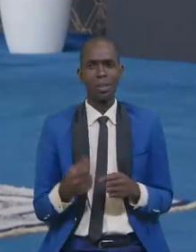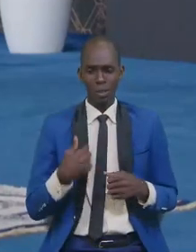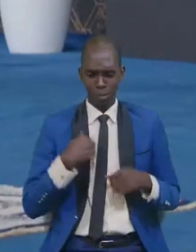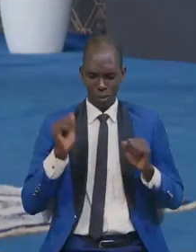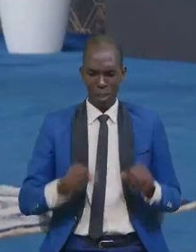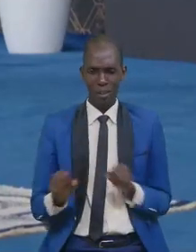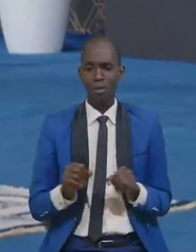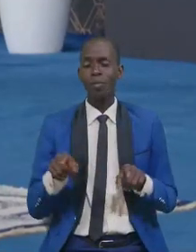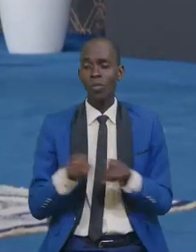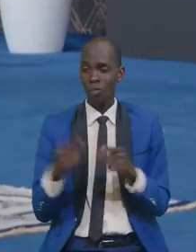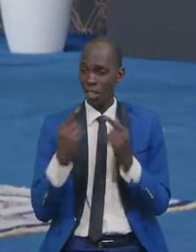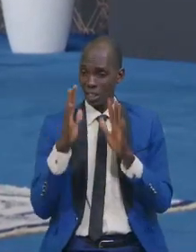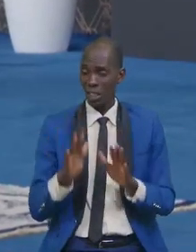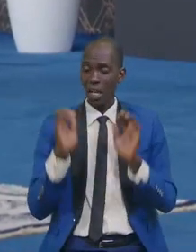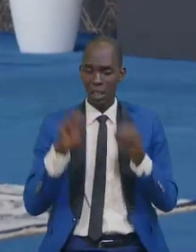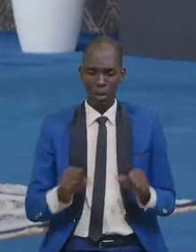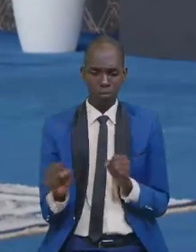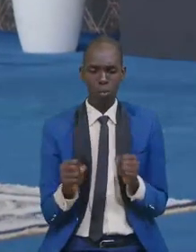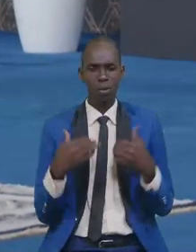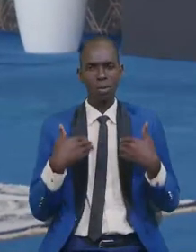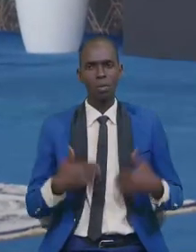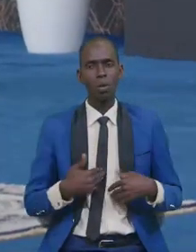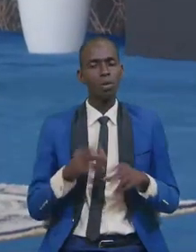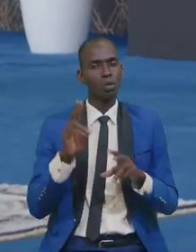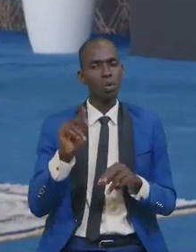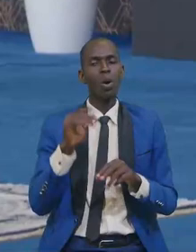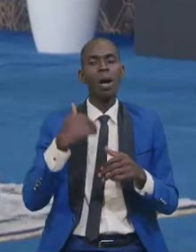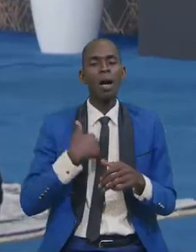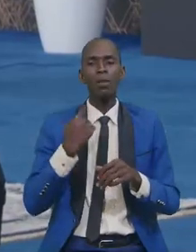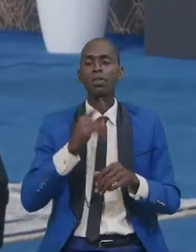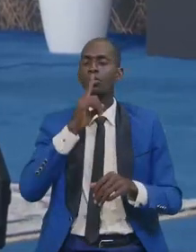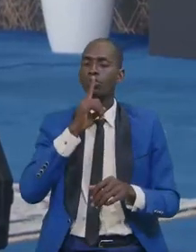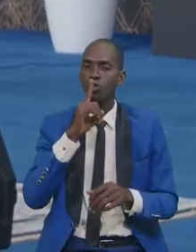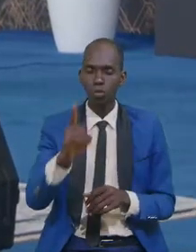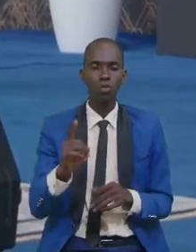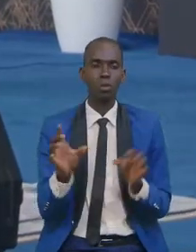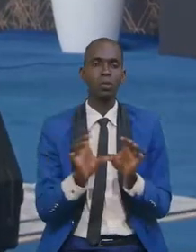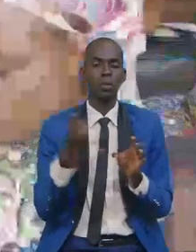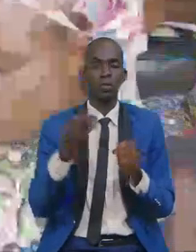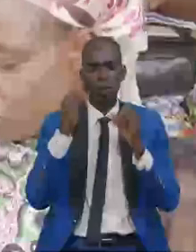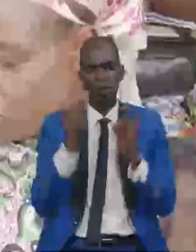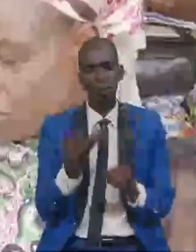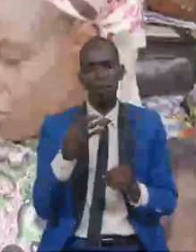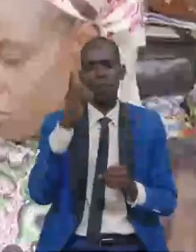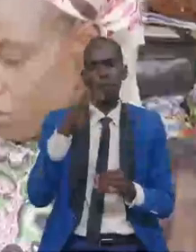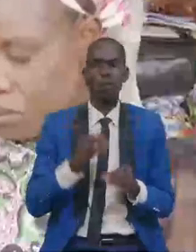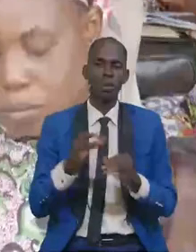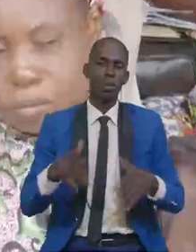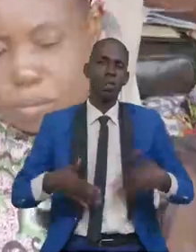non? Même Satan peut trembler. Là, est la réalité de la puissance de Dieu. Tu